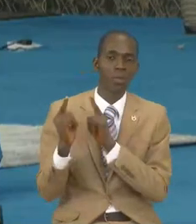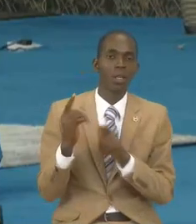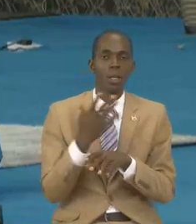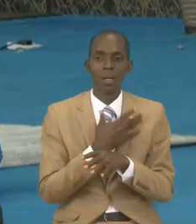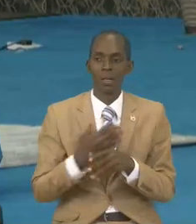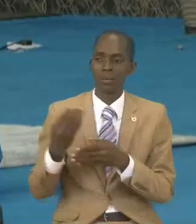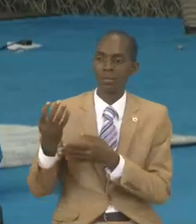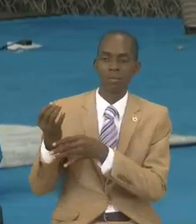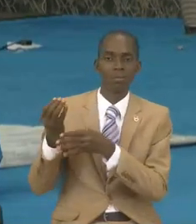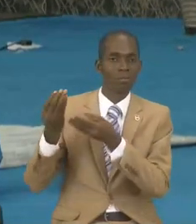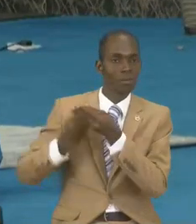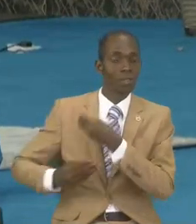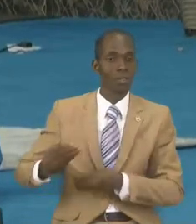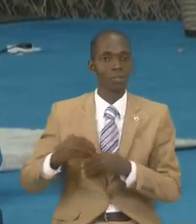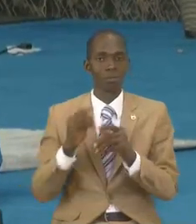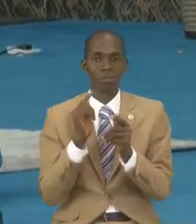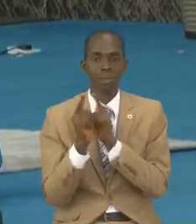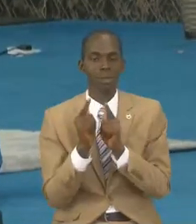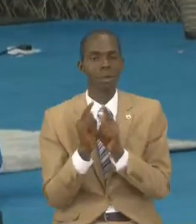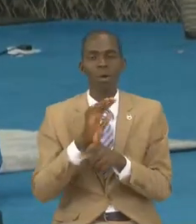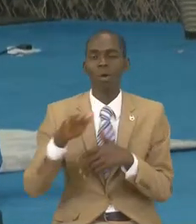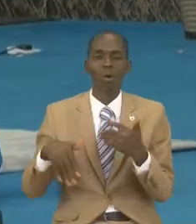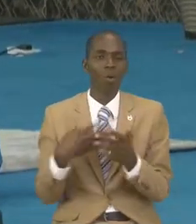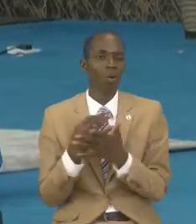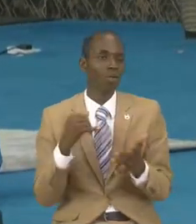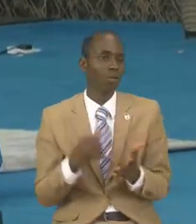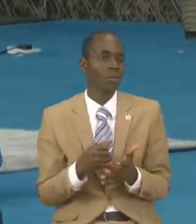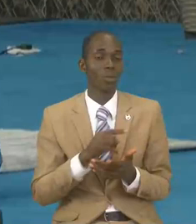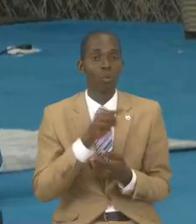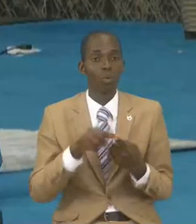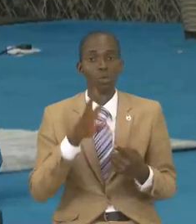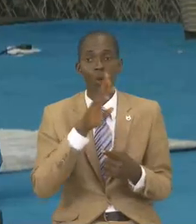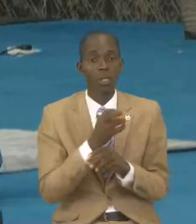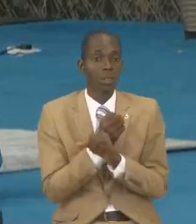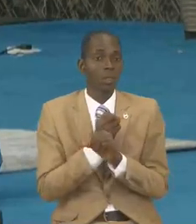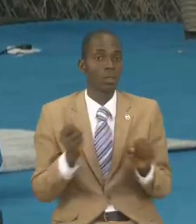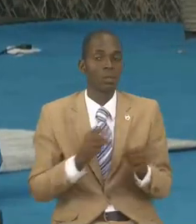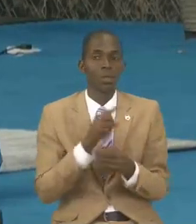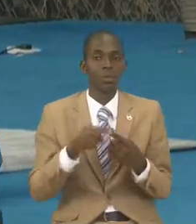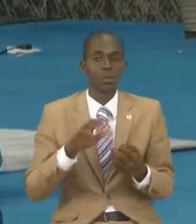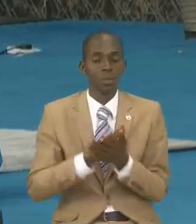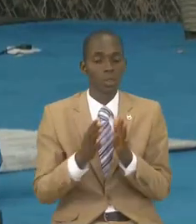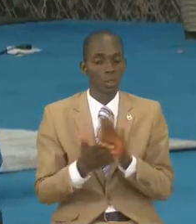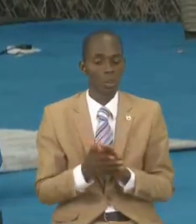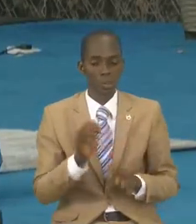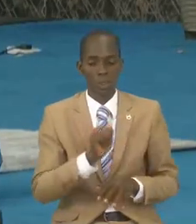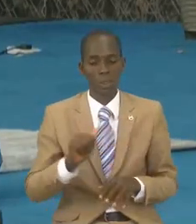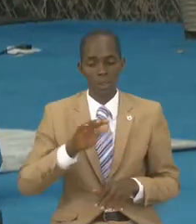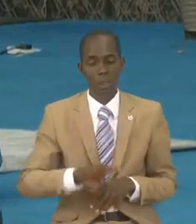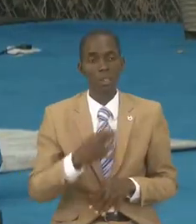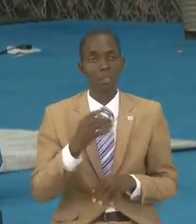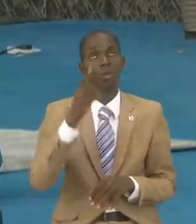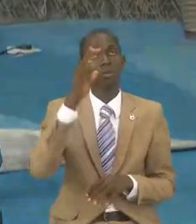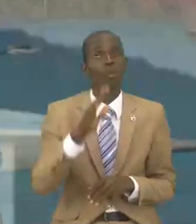Malice héritée, tout. Quand tu nais de nouveau, quand tu deviens enfant de Dieu,